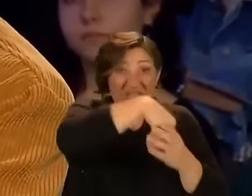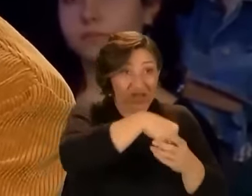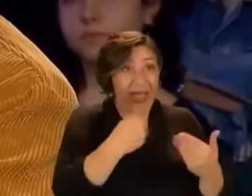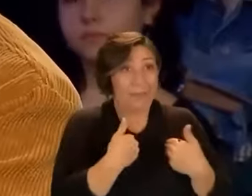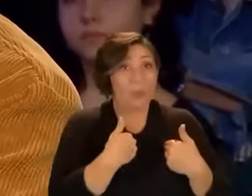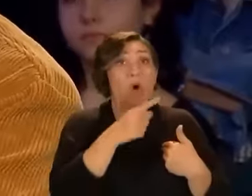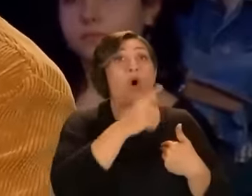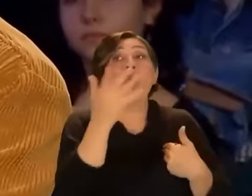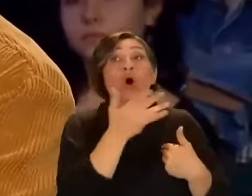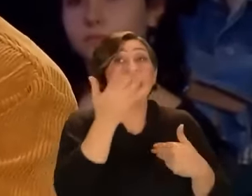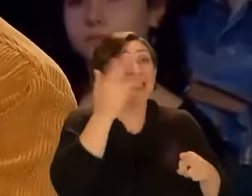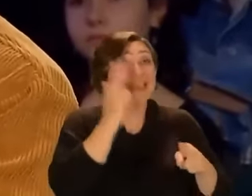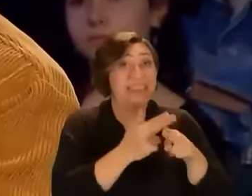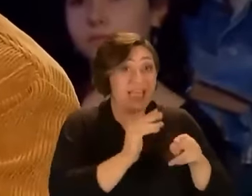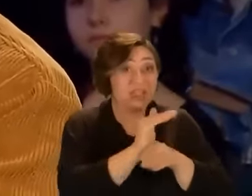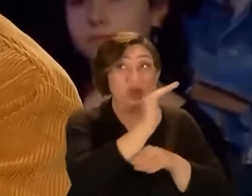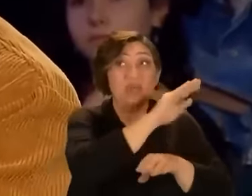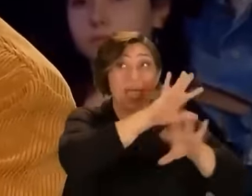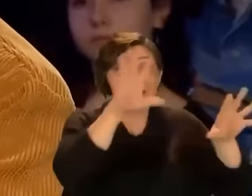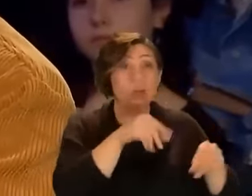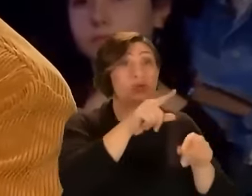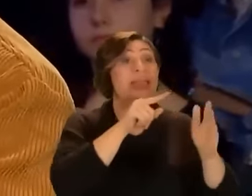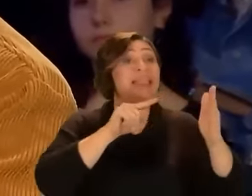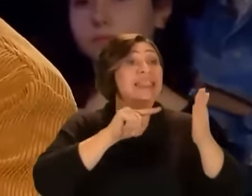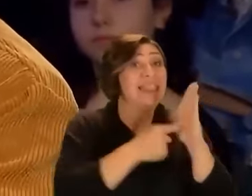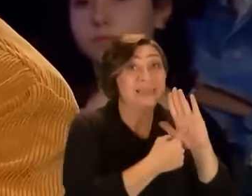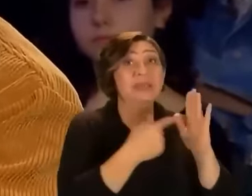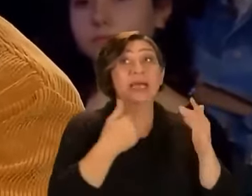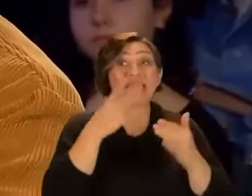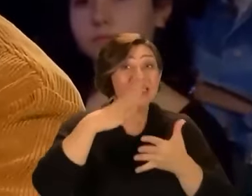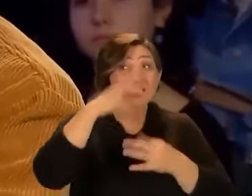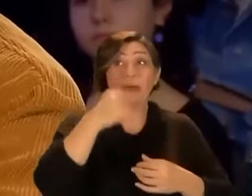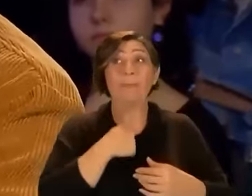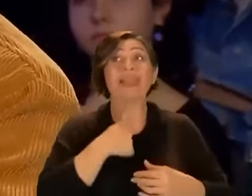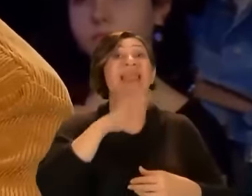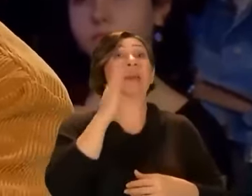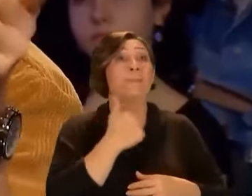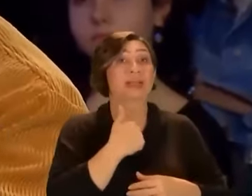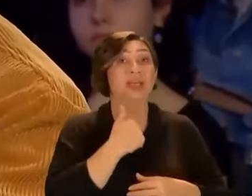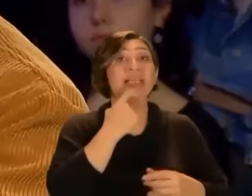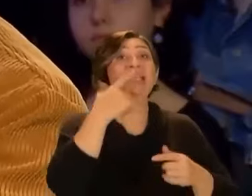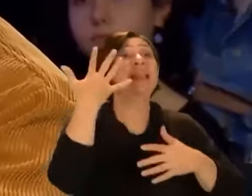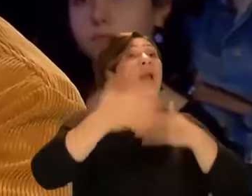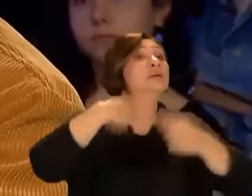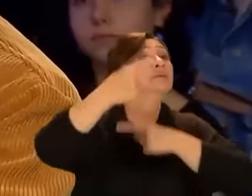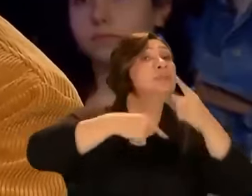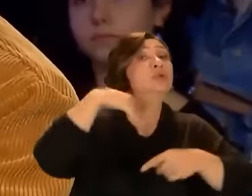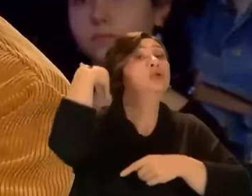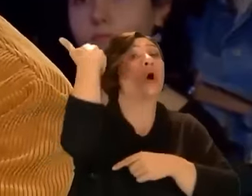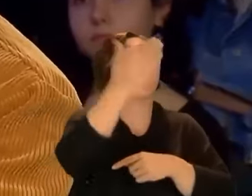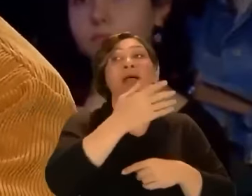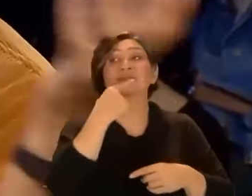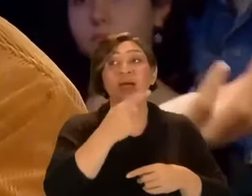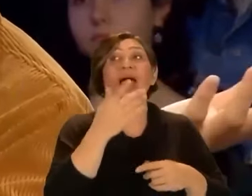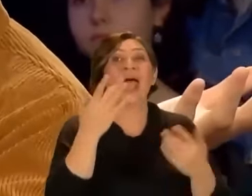içindeyim. Ve o kadar hızlı yaşanıyor ki her şey. Bunun tespitini yapacak kişi ben değilim bence. Yıllar sonra belki de bunun tespiti yapılır. Yıllar